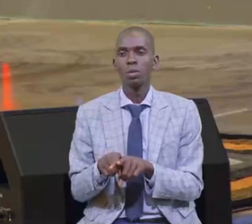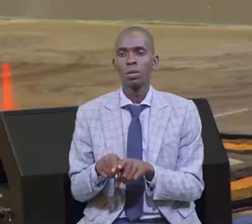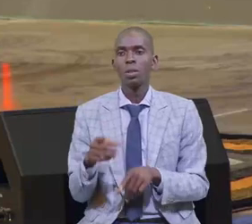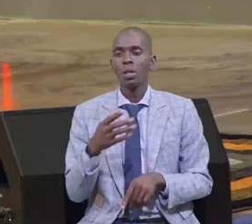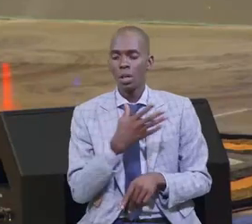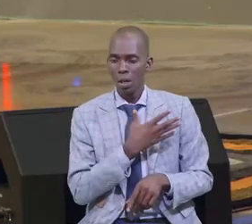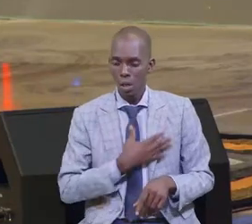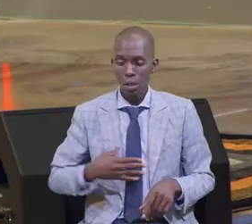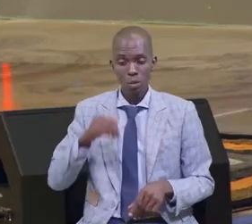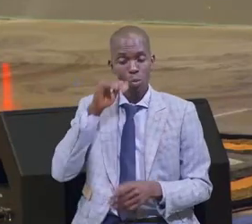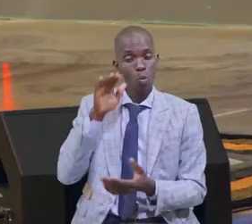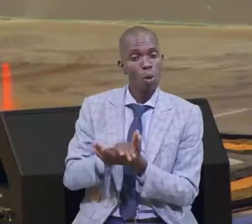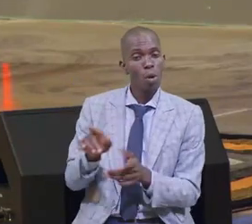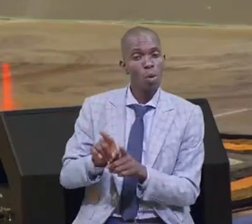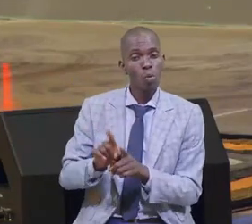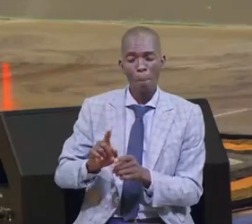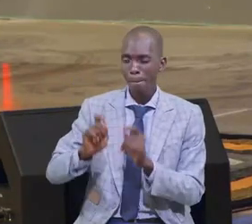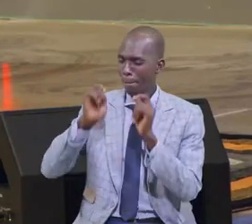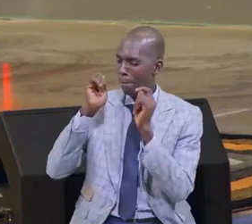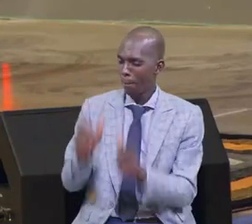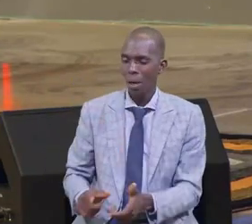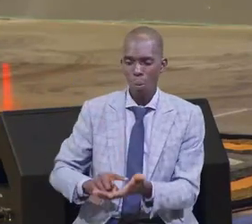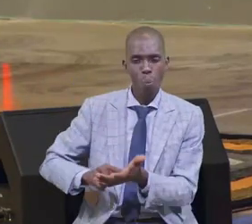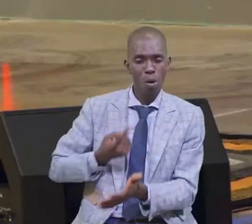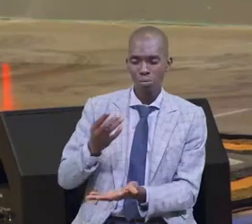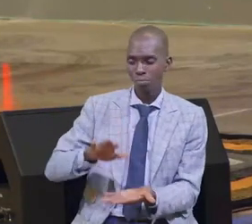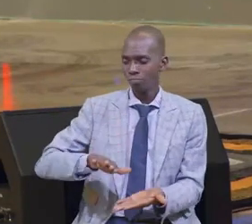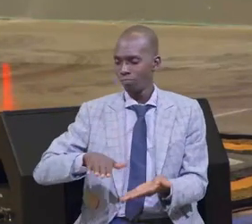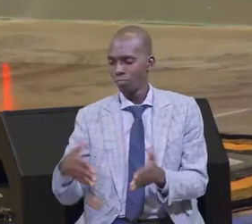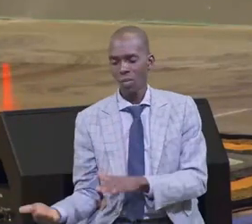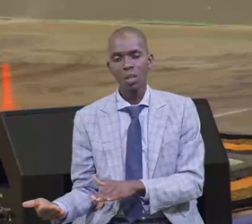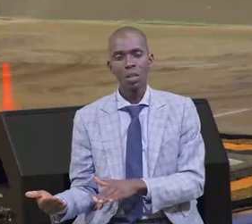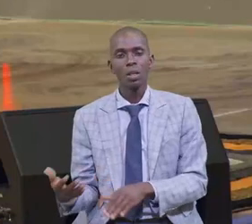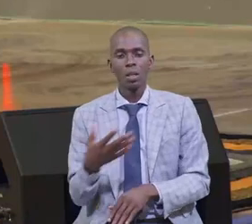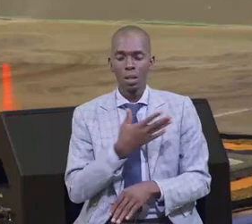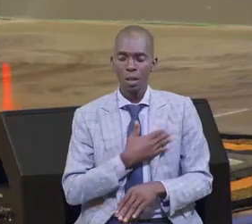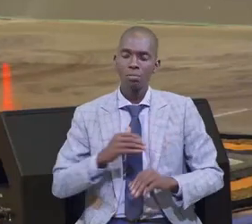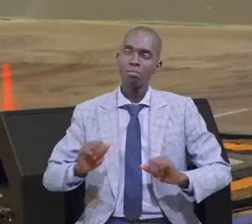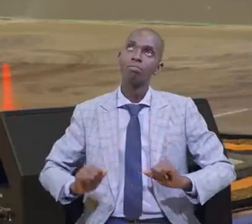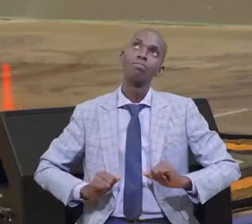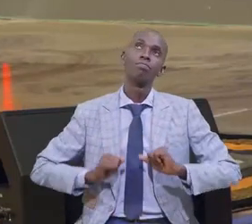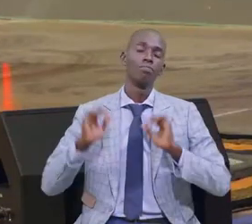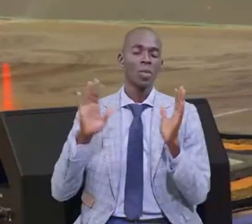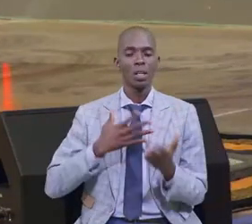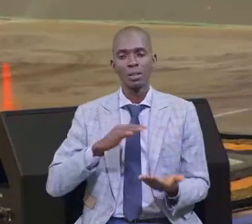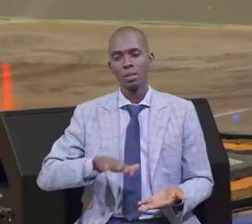Au même instant, elle tomba aux pieds de l'apôtre et